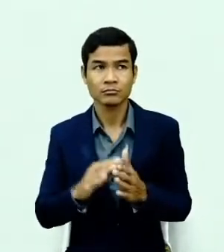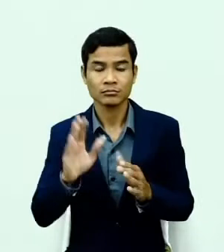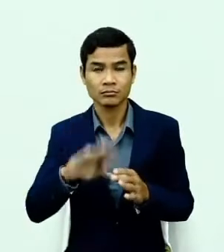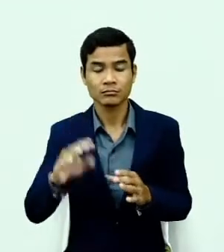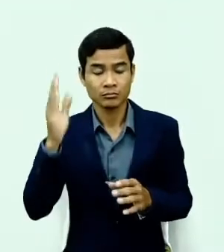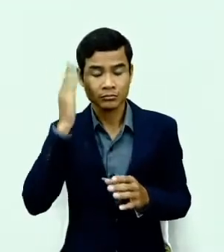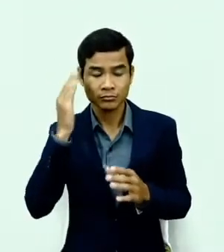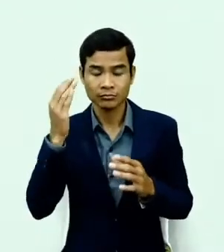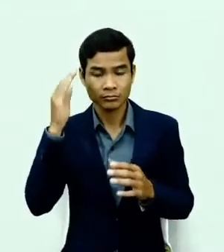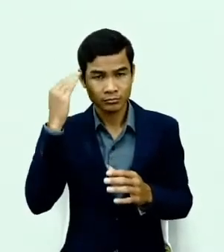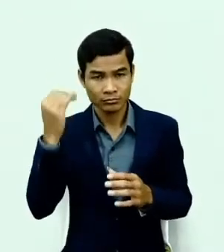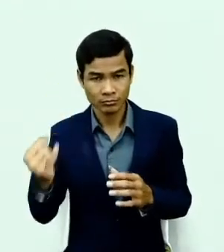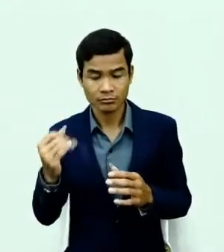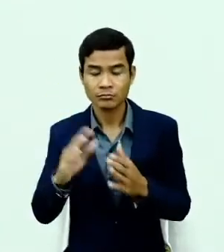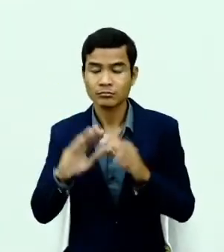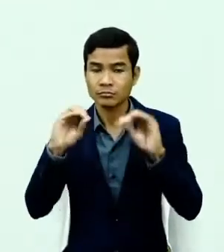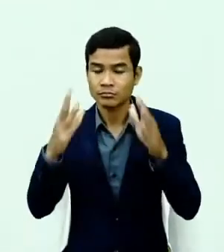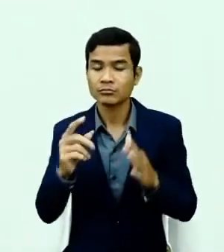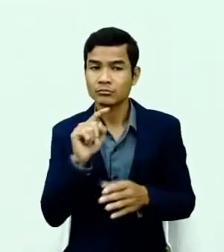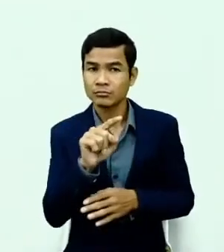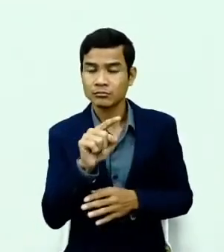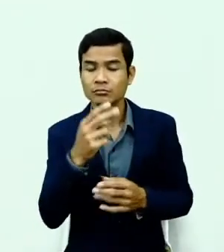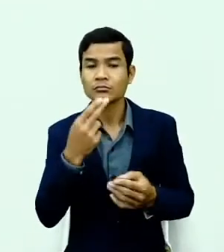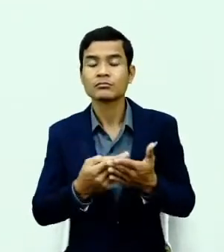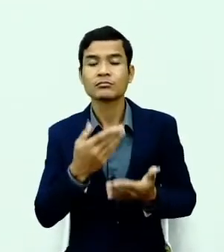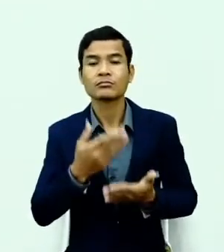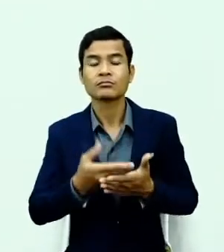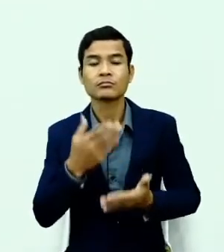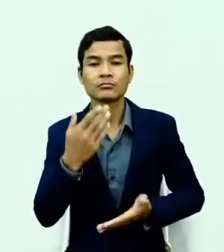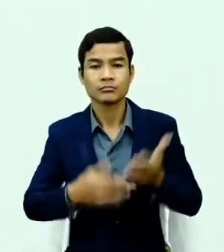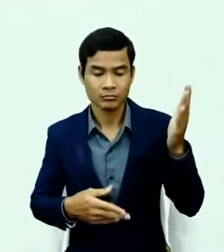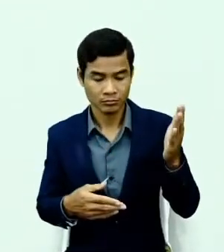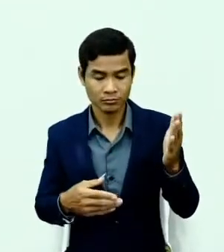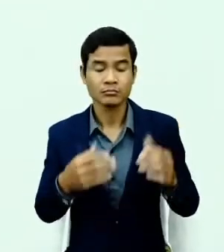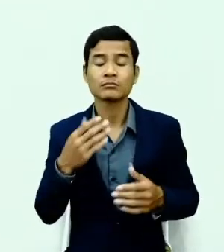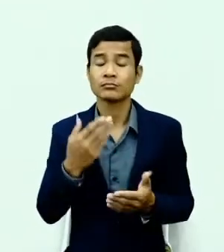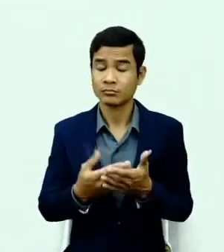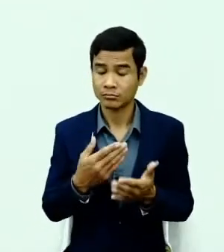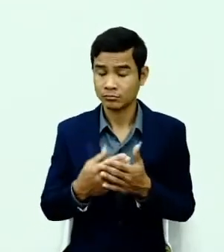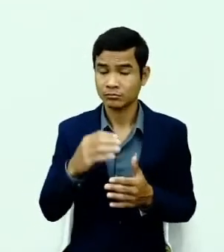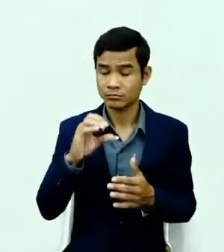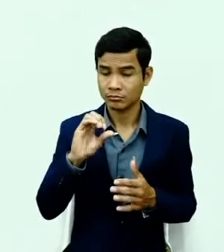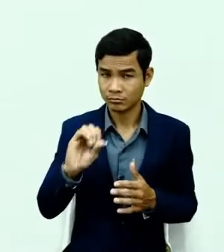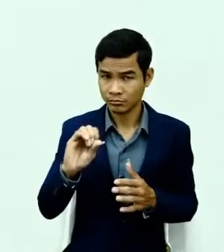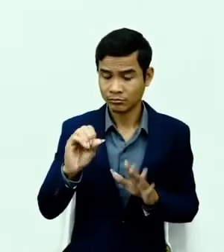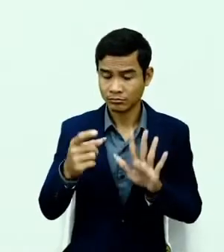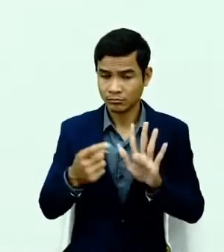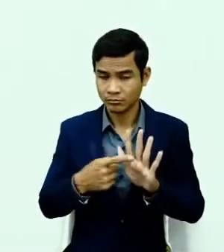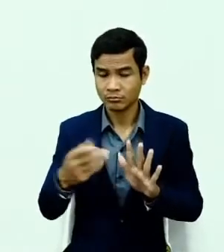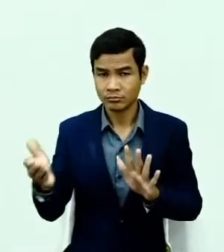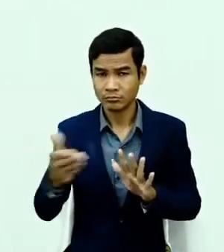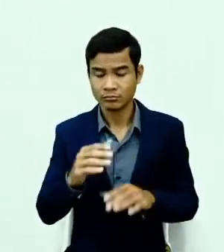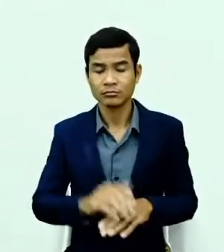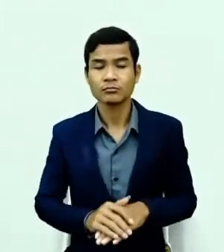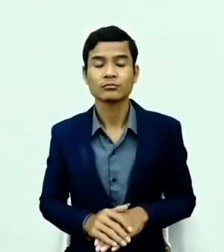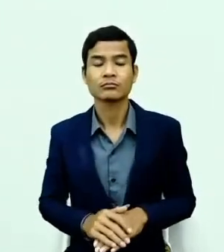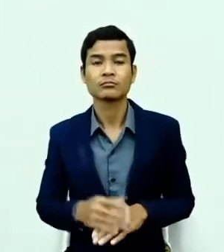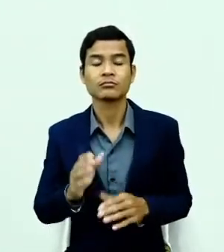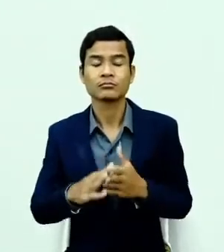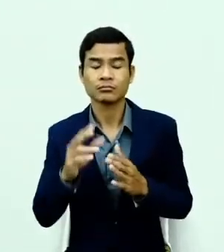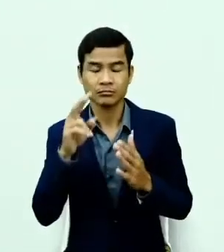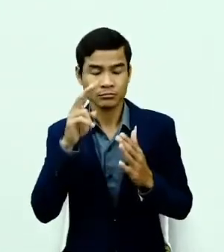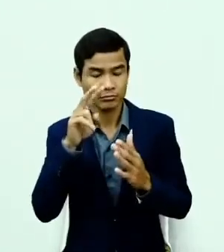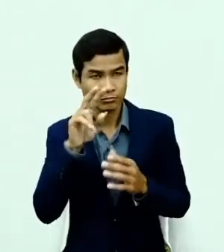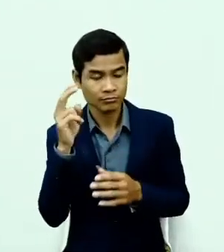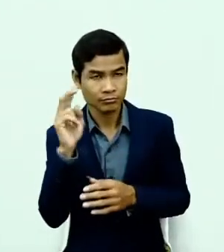នៅកុមារតូចដែរអ្នកគ្រូចង្អុលនេះគាត់ឈ្មោះអ្វីមិញកូនចាគឺគាត់ឈ្មោះចៅលឺអញ្ចឹងតាមរយៈរូបភា